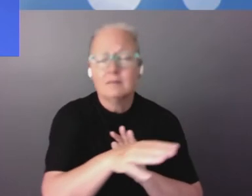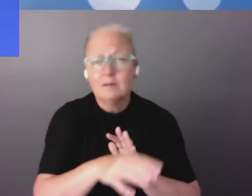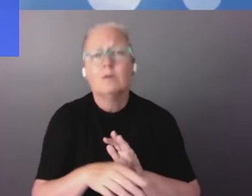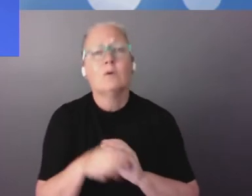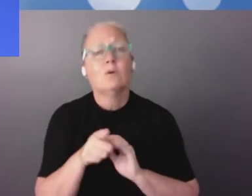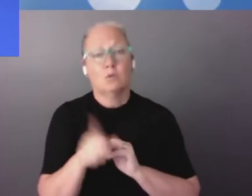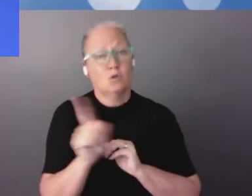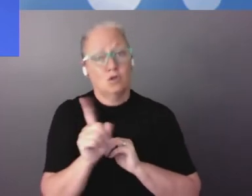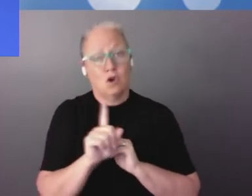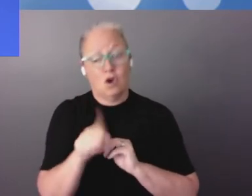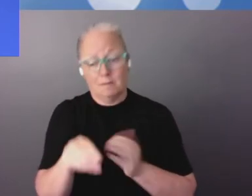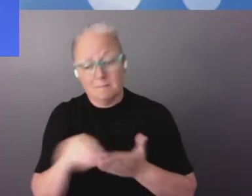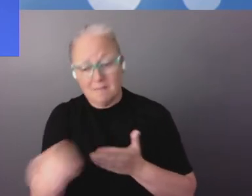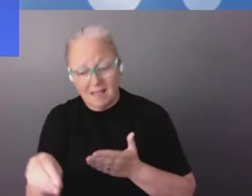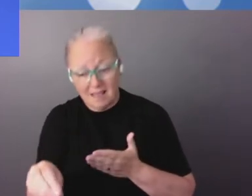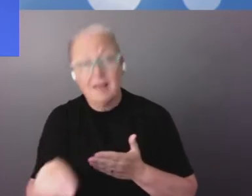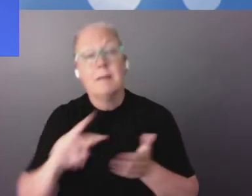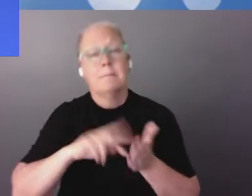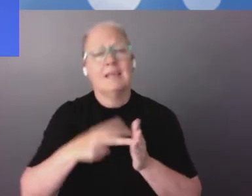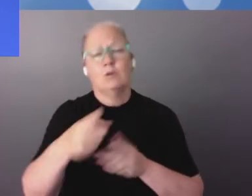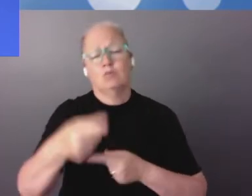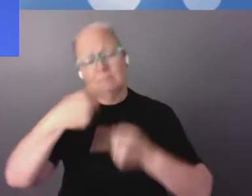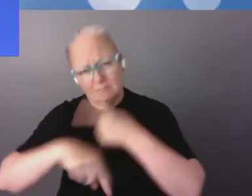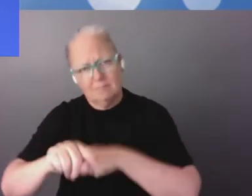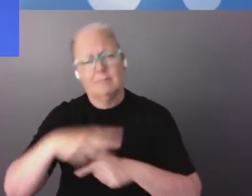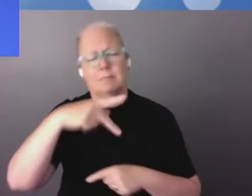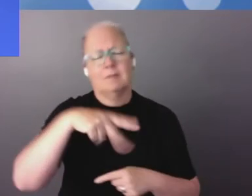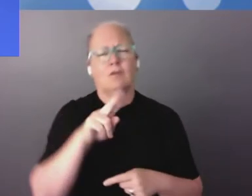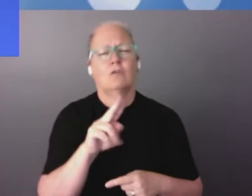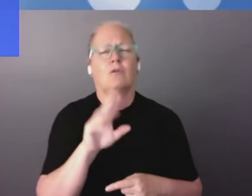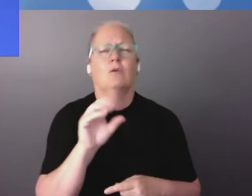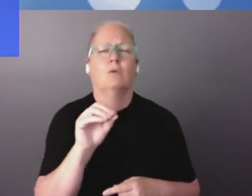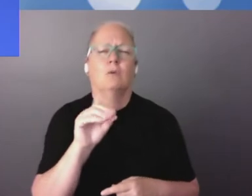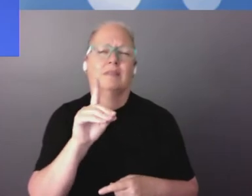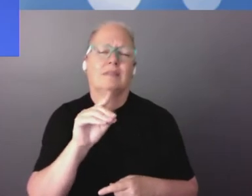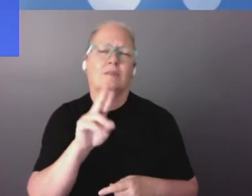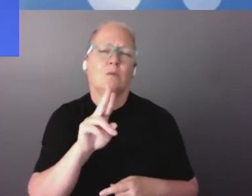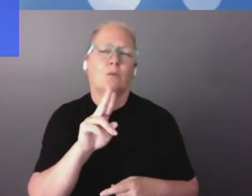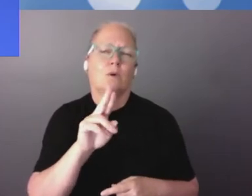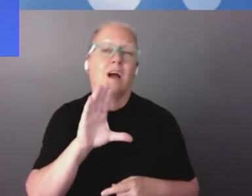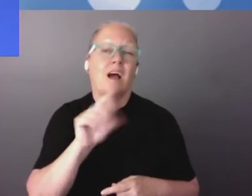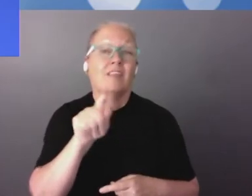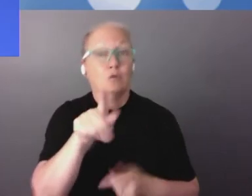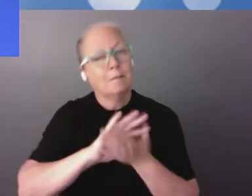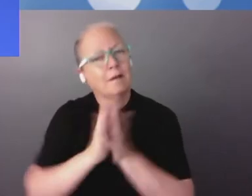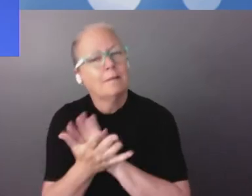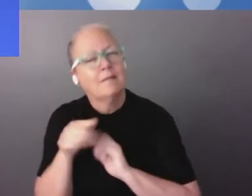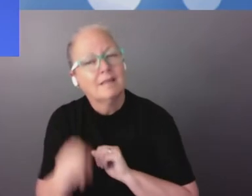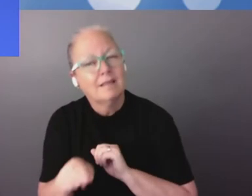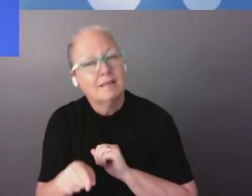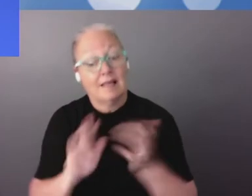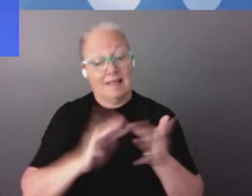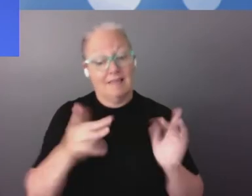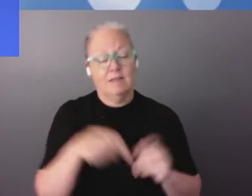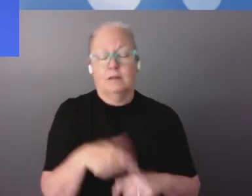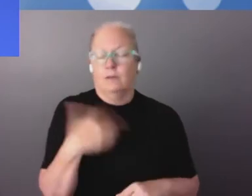هذا المنتج. نحن يجب أن نكون واعين بذلك، أن الإنترنت هو سلاح كبير،